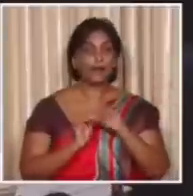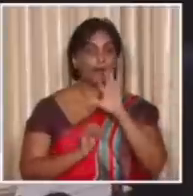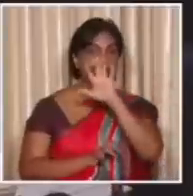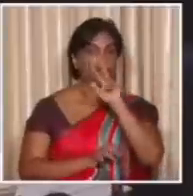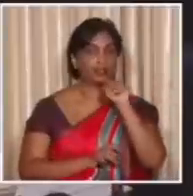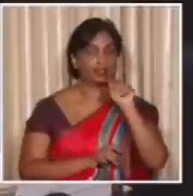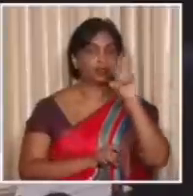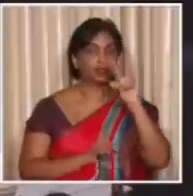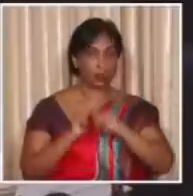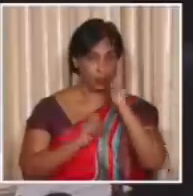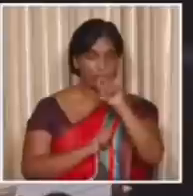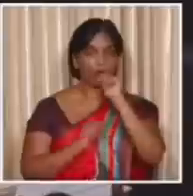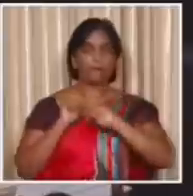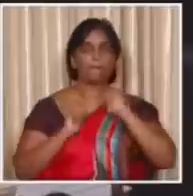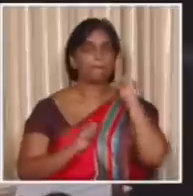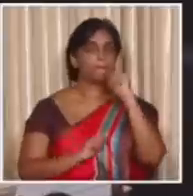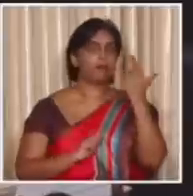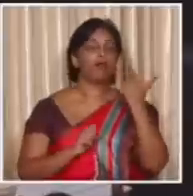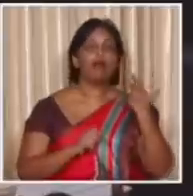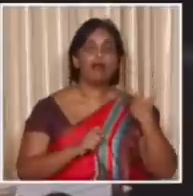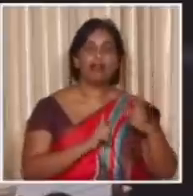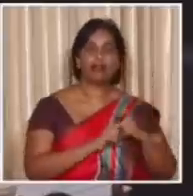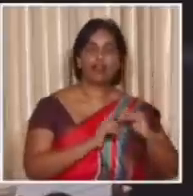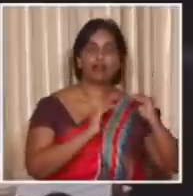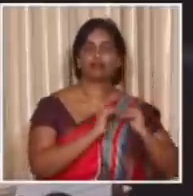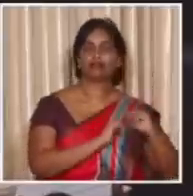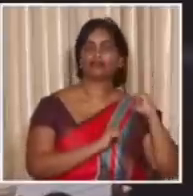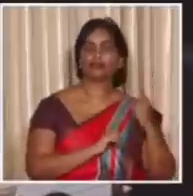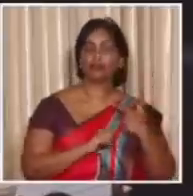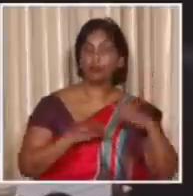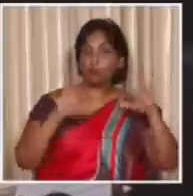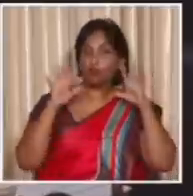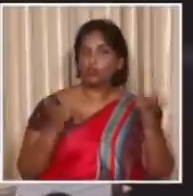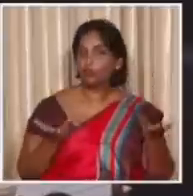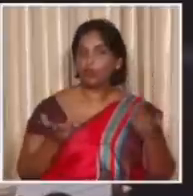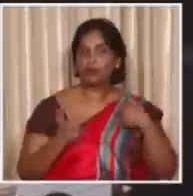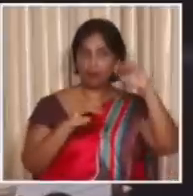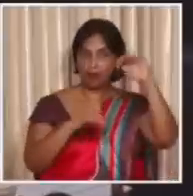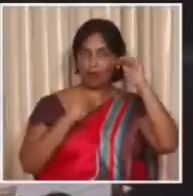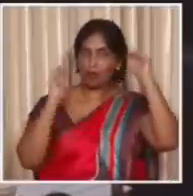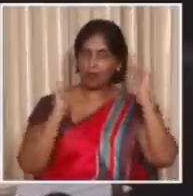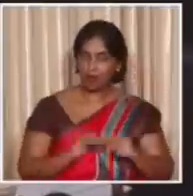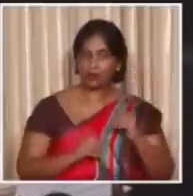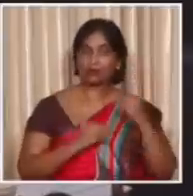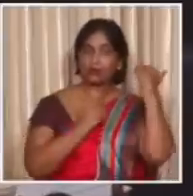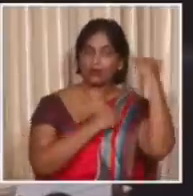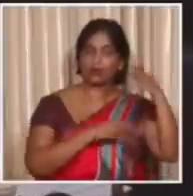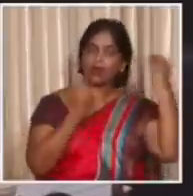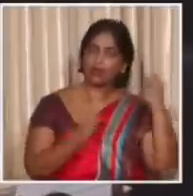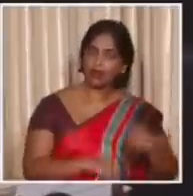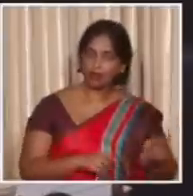අපි ගෙවිය යුතු දෙයක් ගෙවලා නැහැ. මේකේ ප්‍රතිඵලය. ඉතින් මේ කොහොමද විශ්වකර්ම වැඩක් වෙන්නේ? ආනයන සීමා කරලා අපනයන